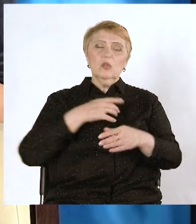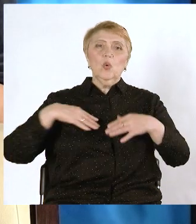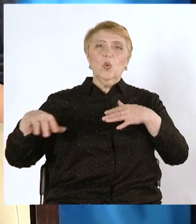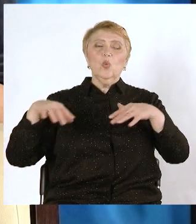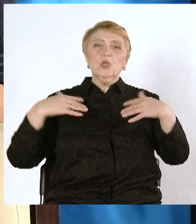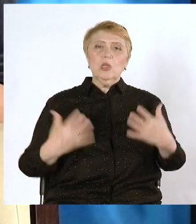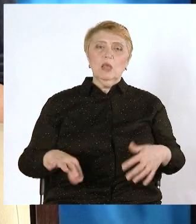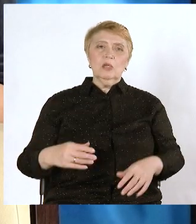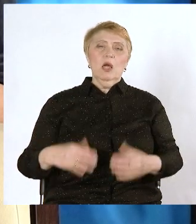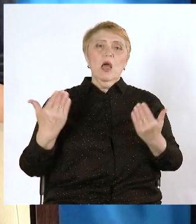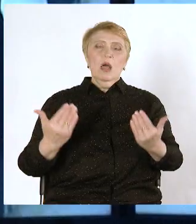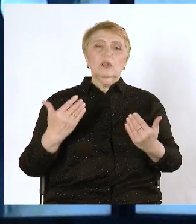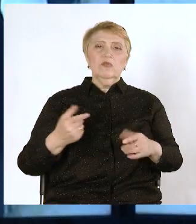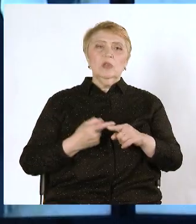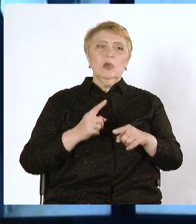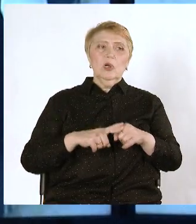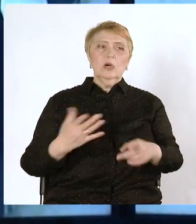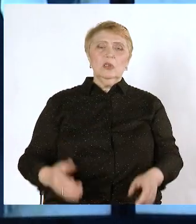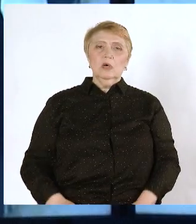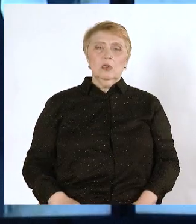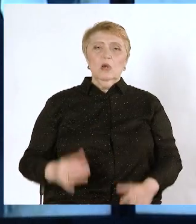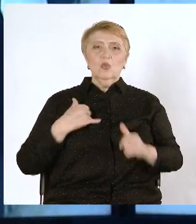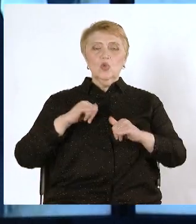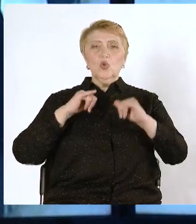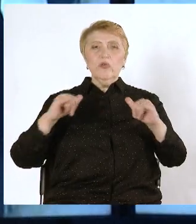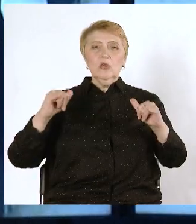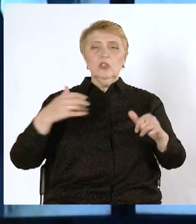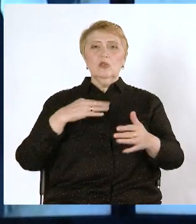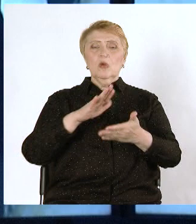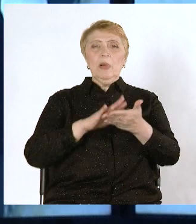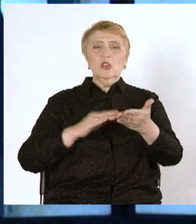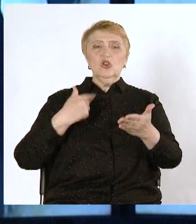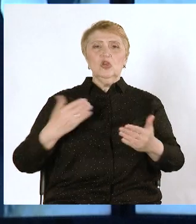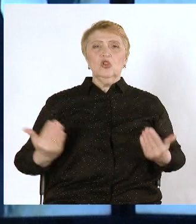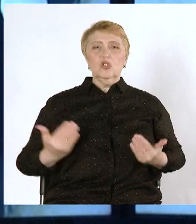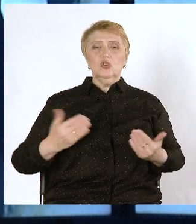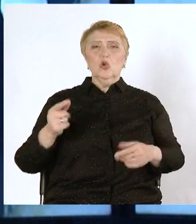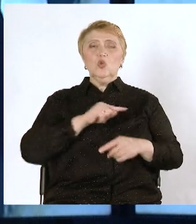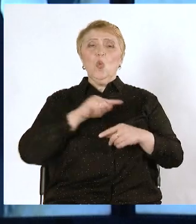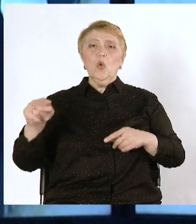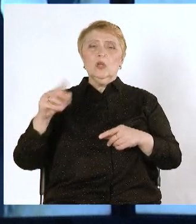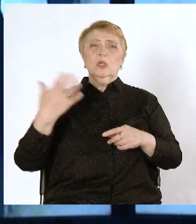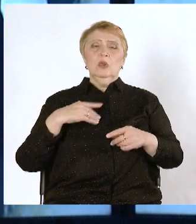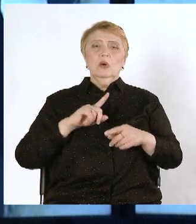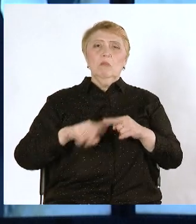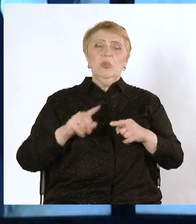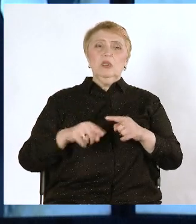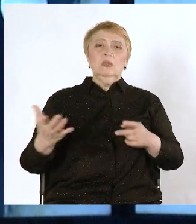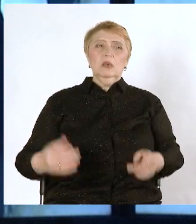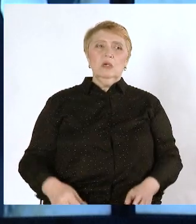сегодня сегодня это величие увеличивается продолжительность жизни скорость жизни увеличивается до вот эти вот